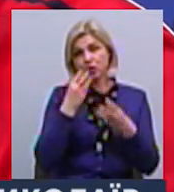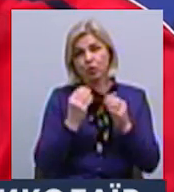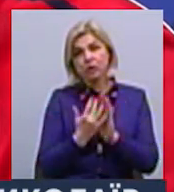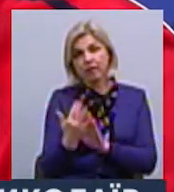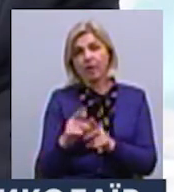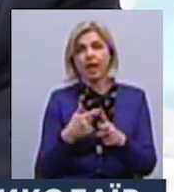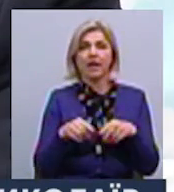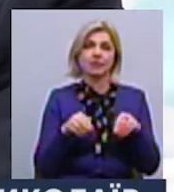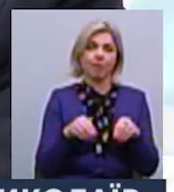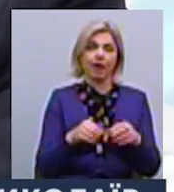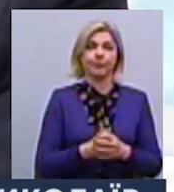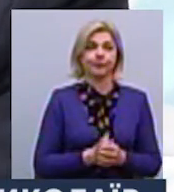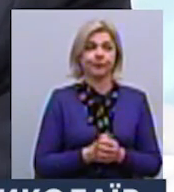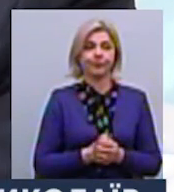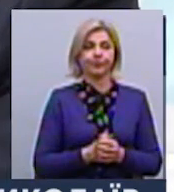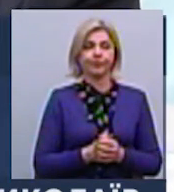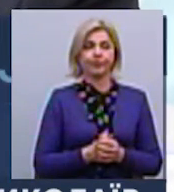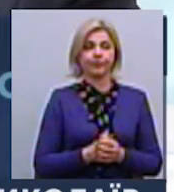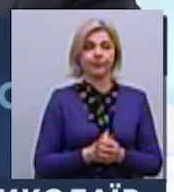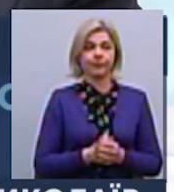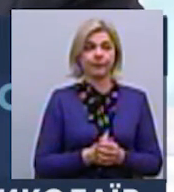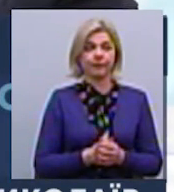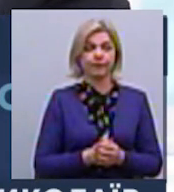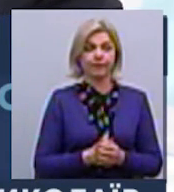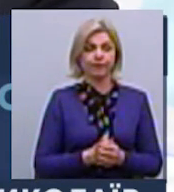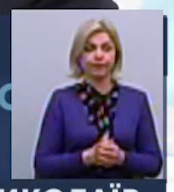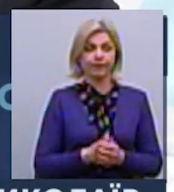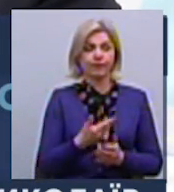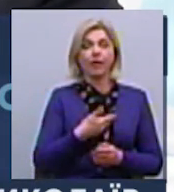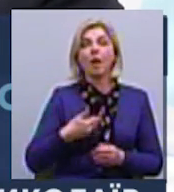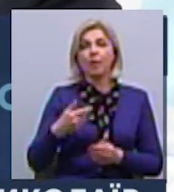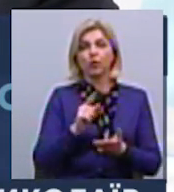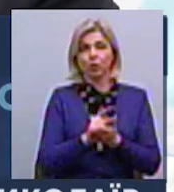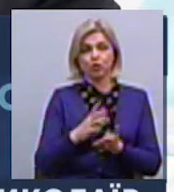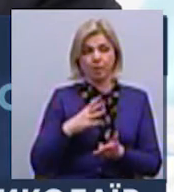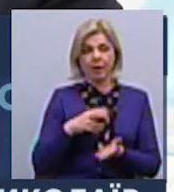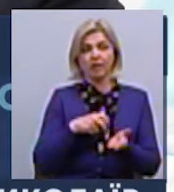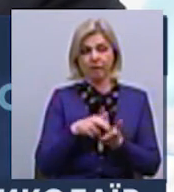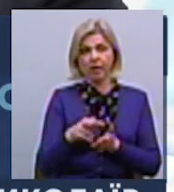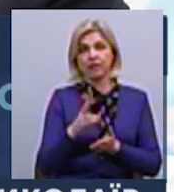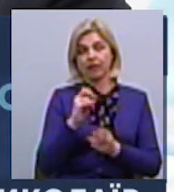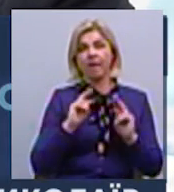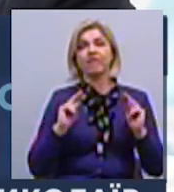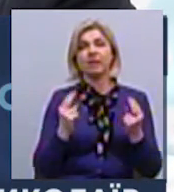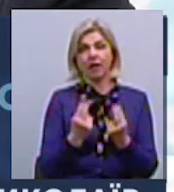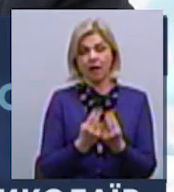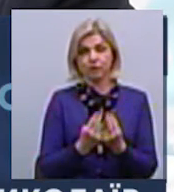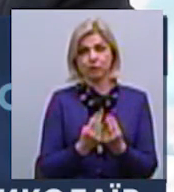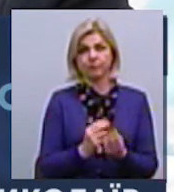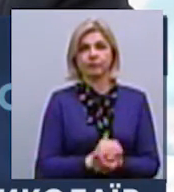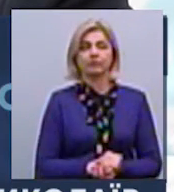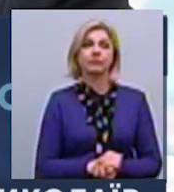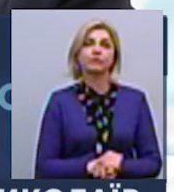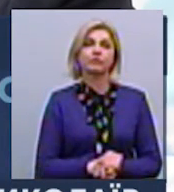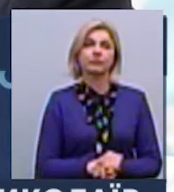земля. Ми вимушені тут були вийти з пропозицією на федерацію, на руководство. Ми вимушені тут